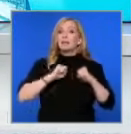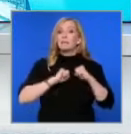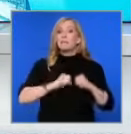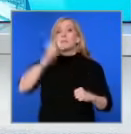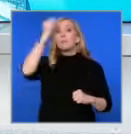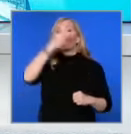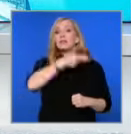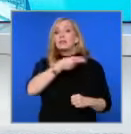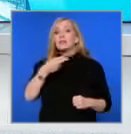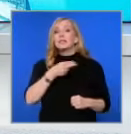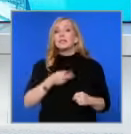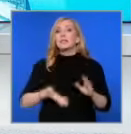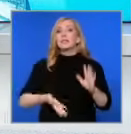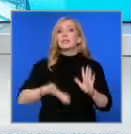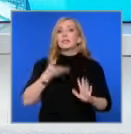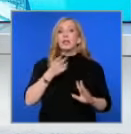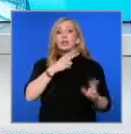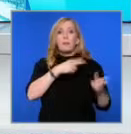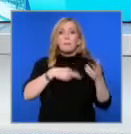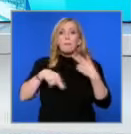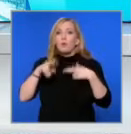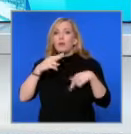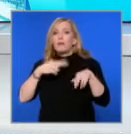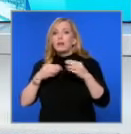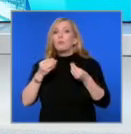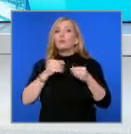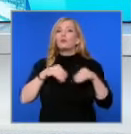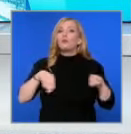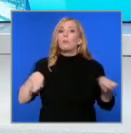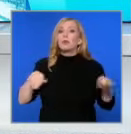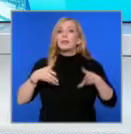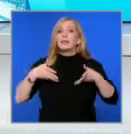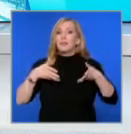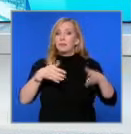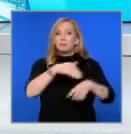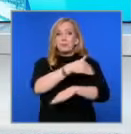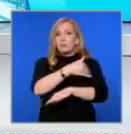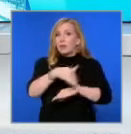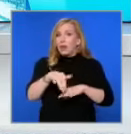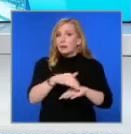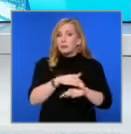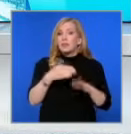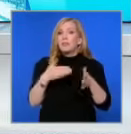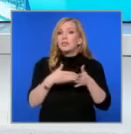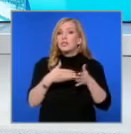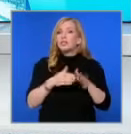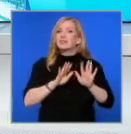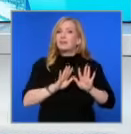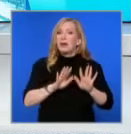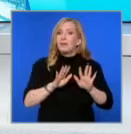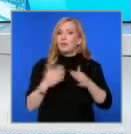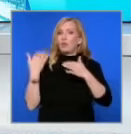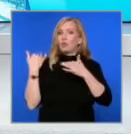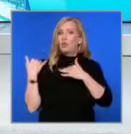заради завишените проверки по сухопътните граници. За това сигнализираха от бизнеса. Причина за забавянето на товарите в